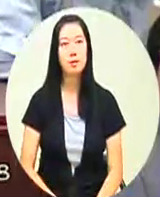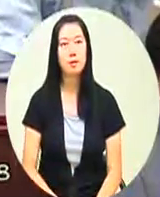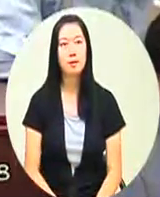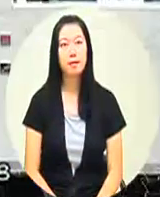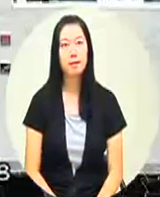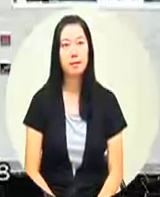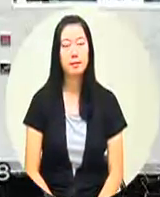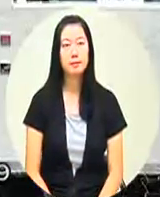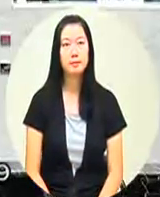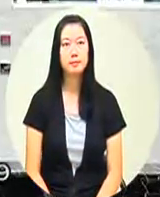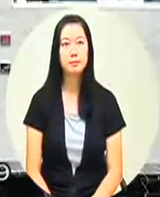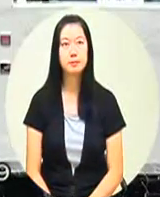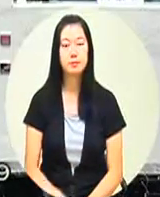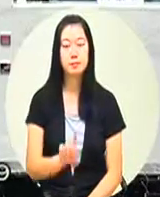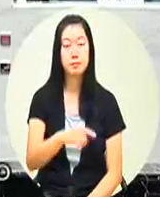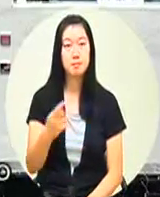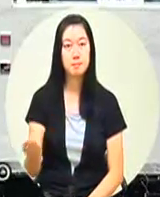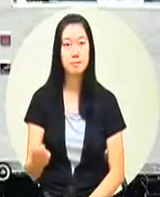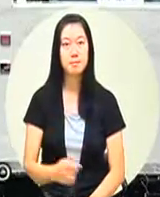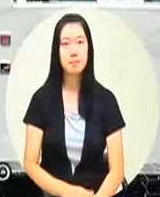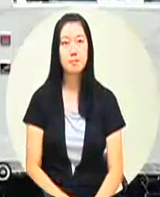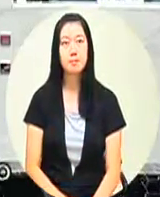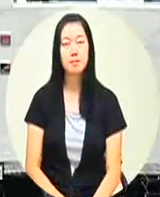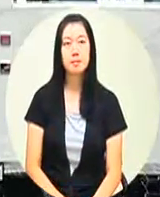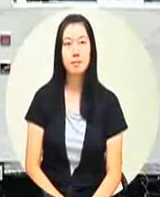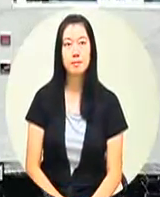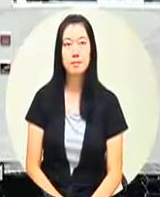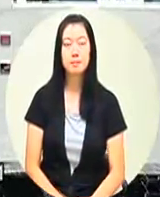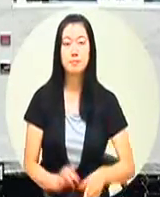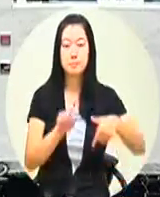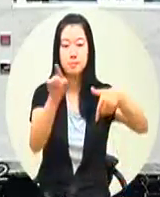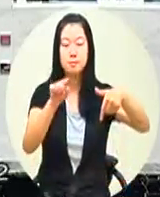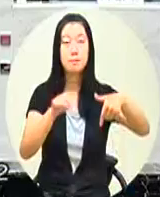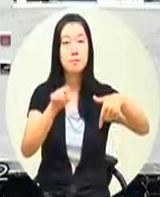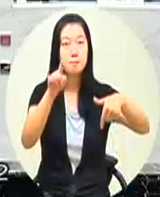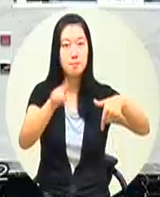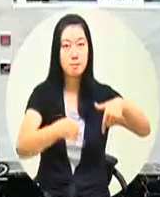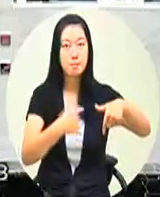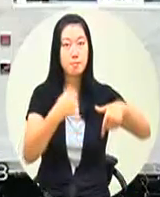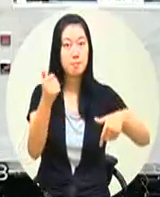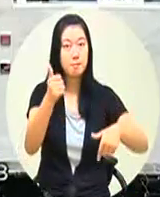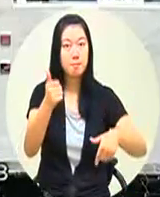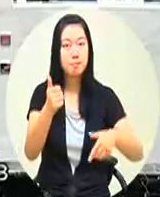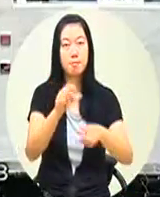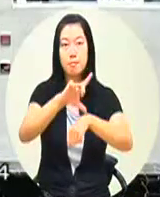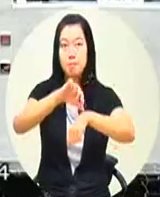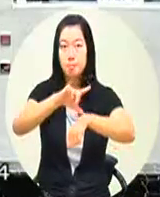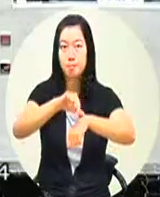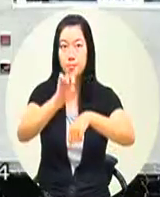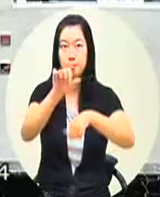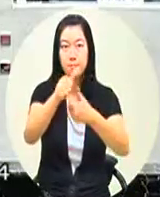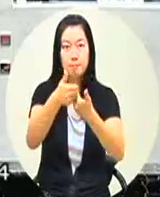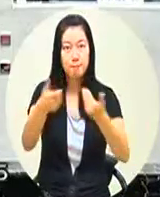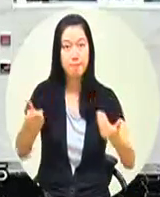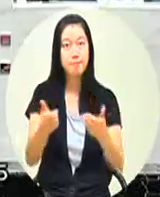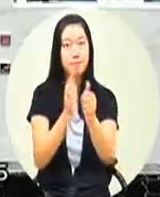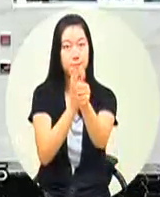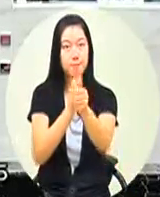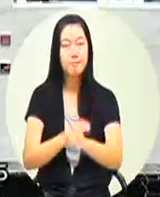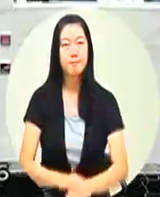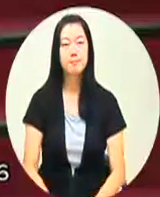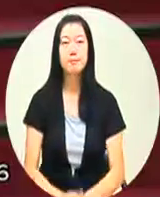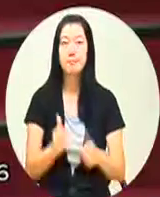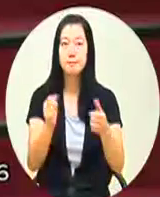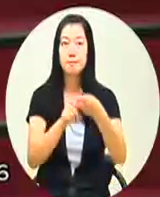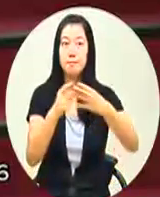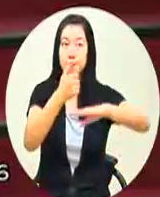好，接着下来请那个伊斯坦大贝亚夫政府议员咨询，时间15分钟。 谢谢主